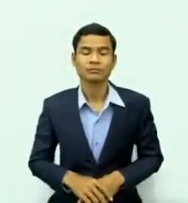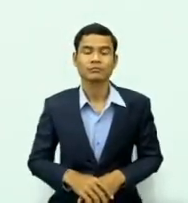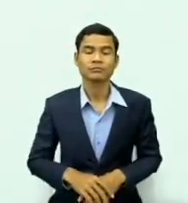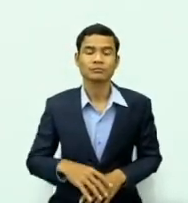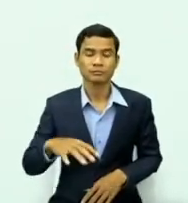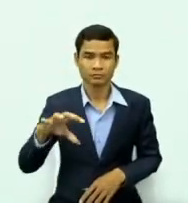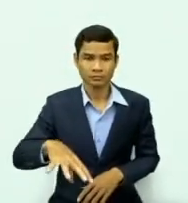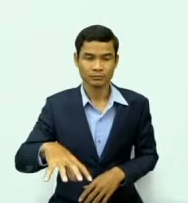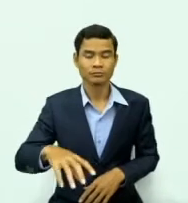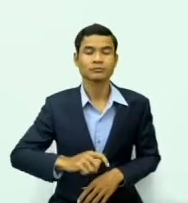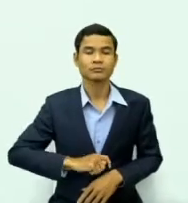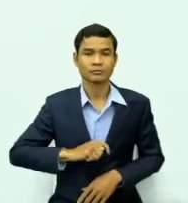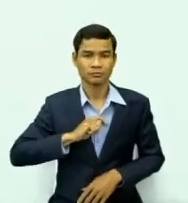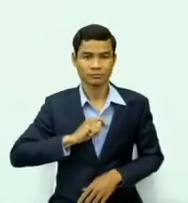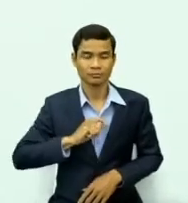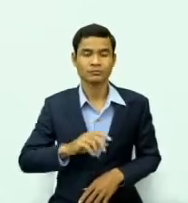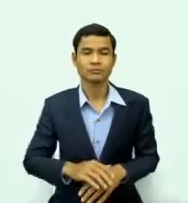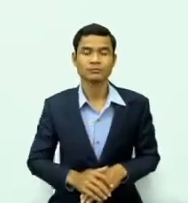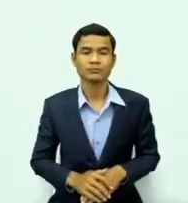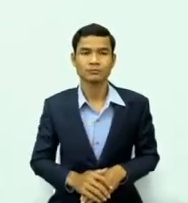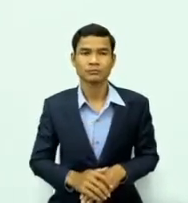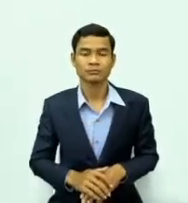Lông nở nè con.